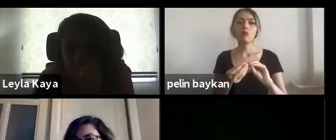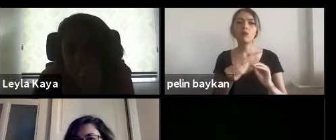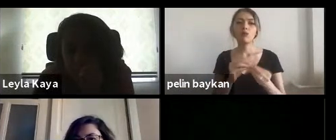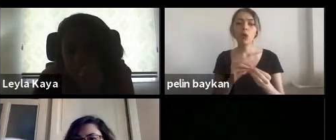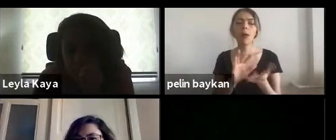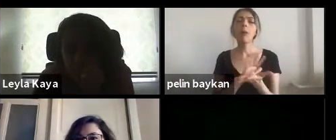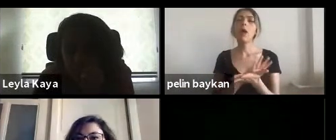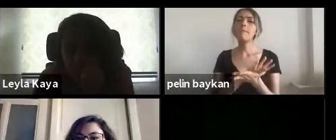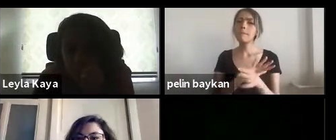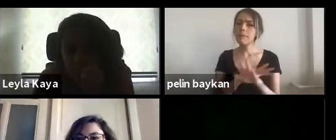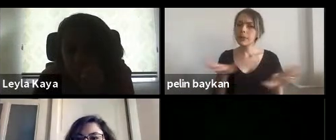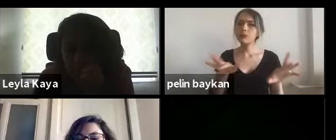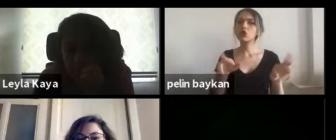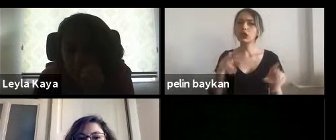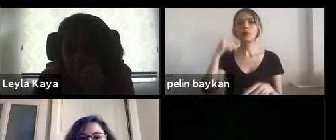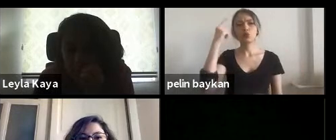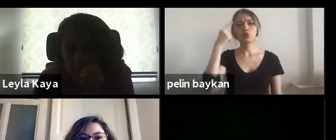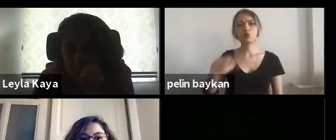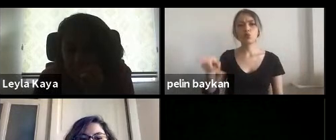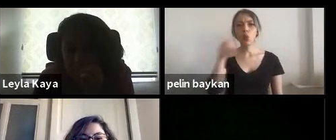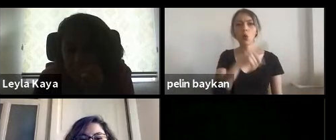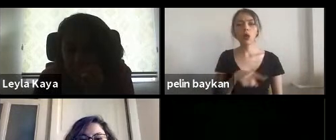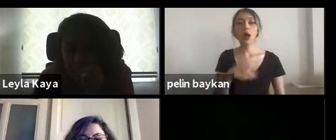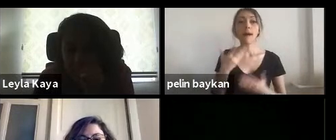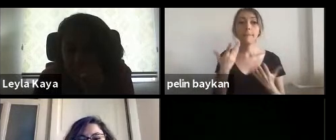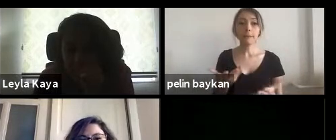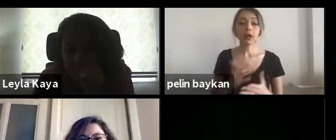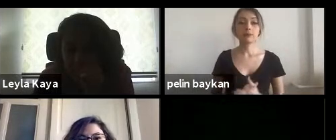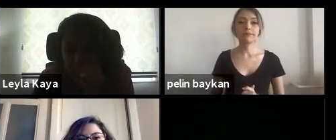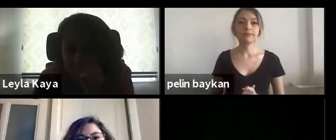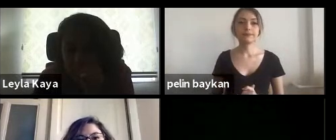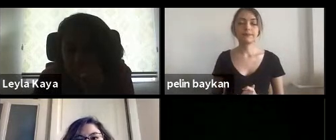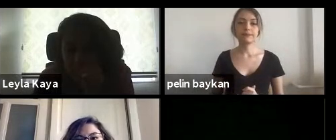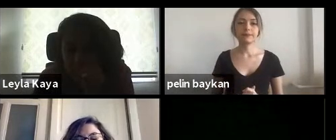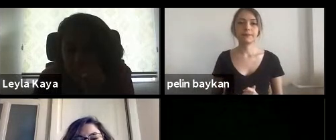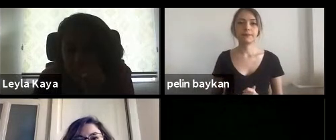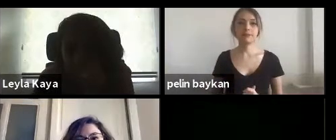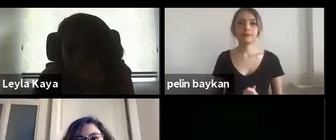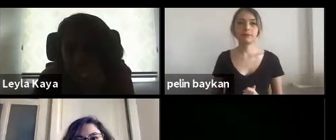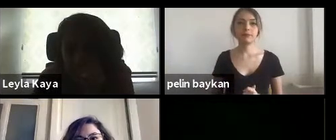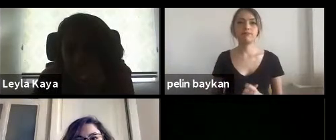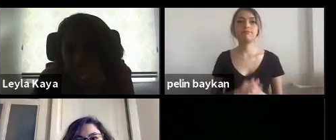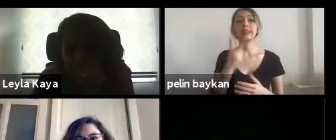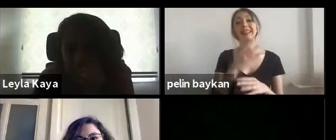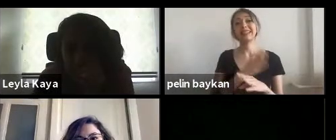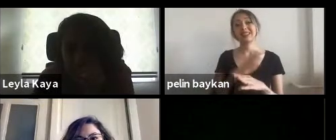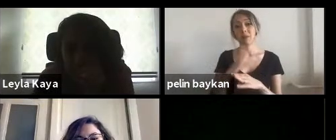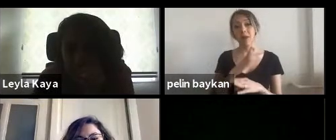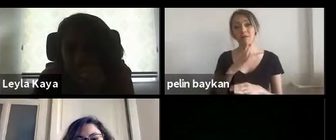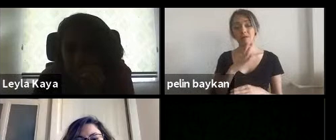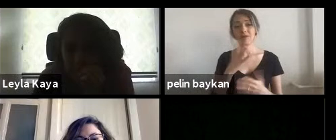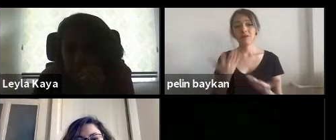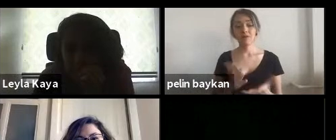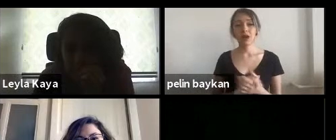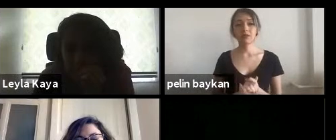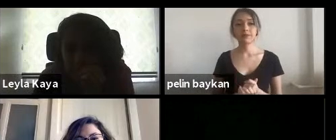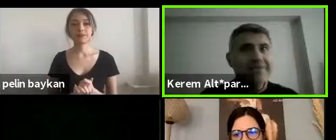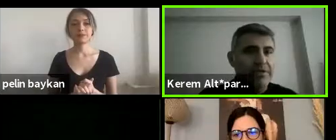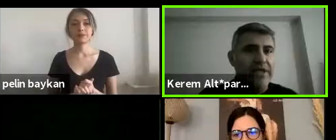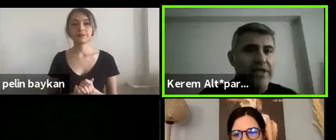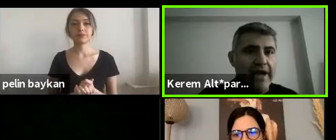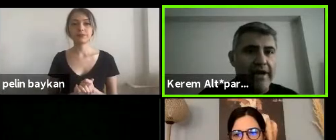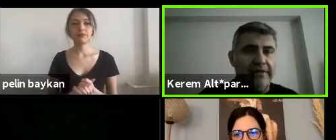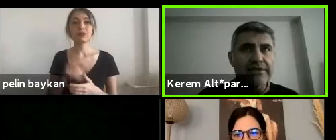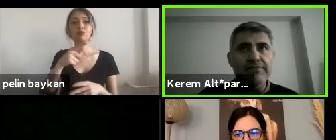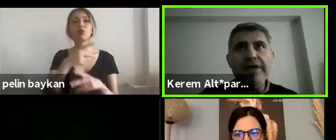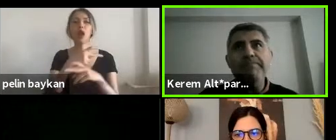gibi algılanıyor ve düşünülüyor. Ama iki nedenle aslında bu eksik